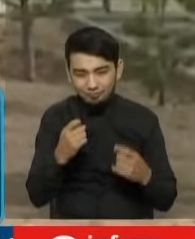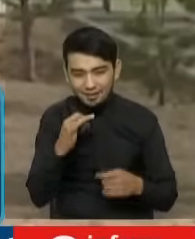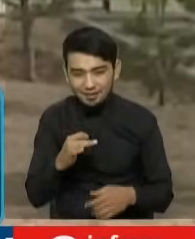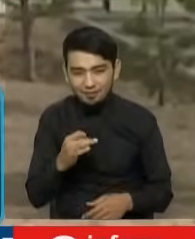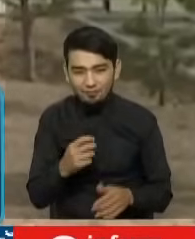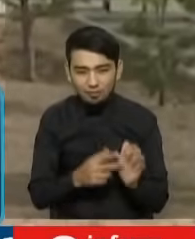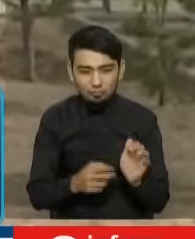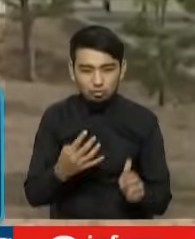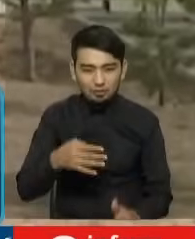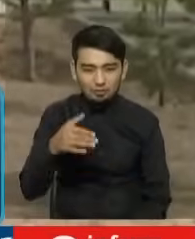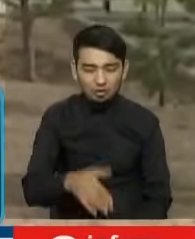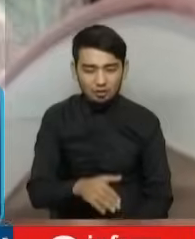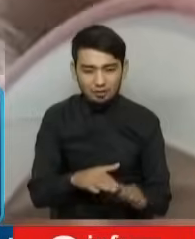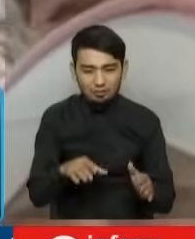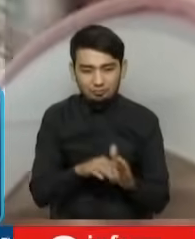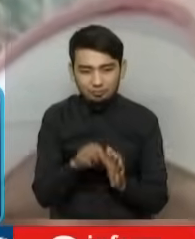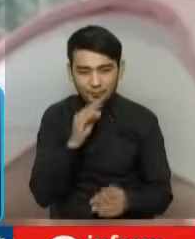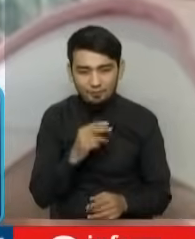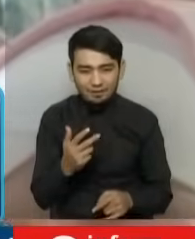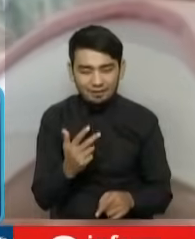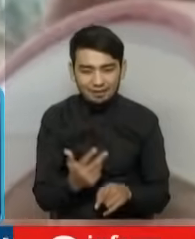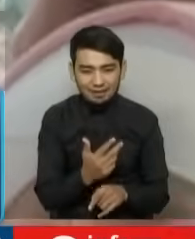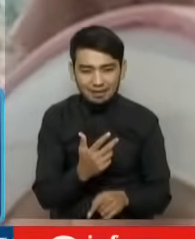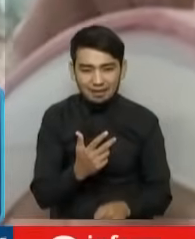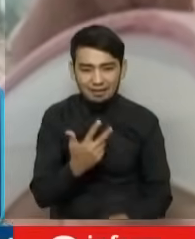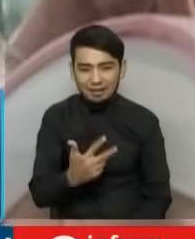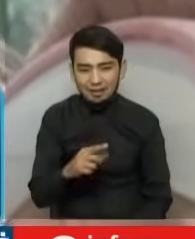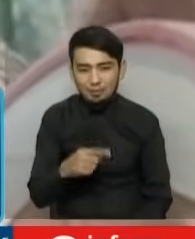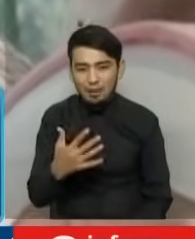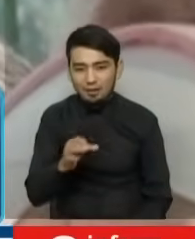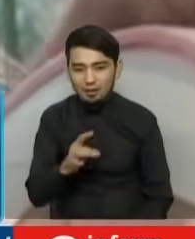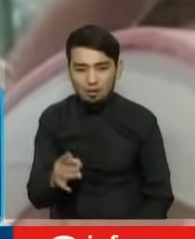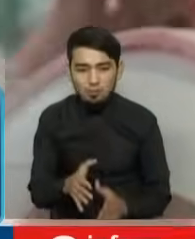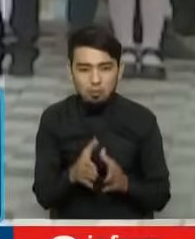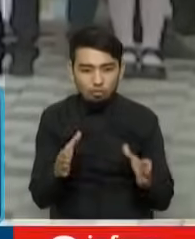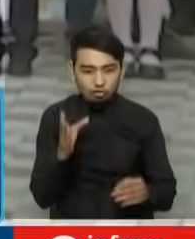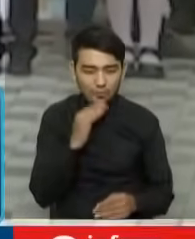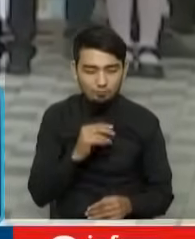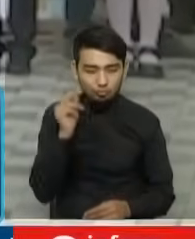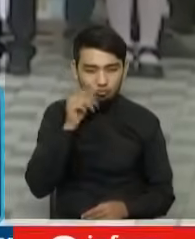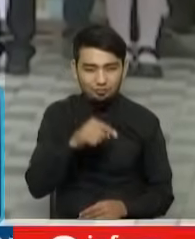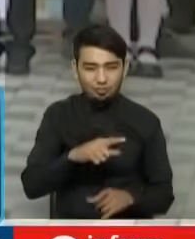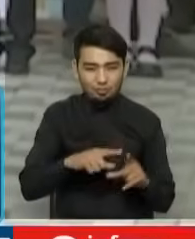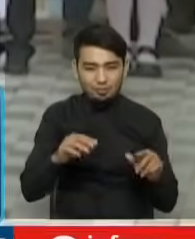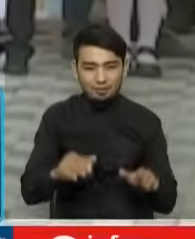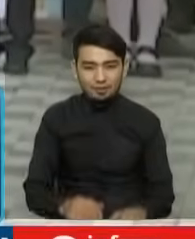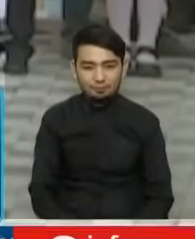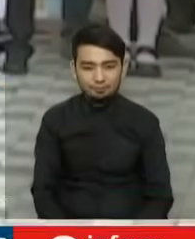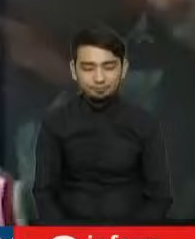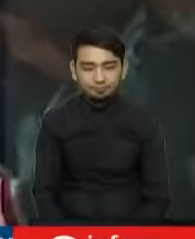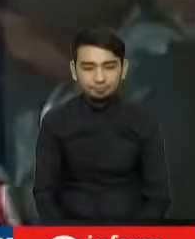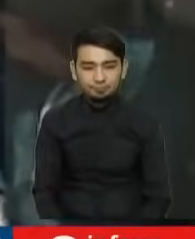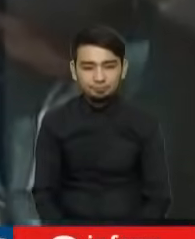840 тысяч учеников. В 3,5 раза больше нужного сегодня, с учетом, что население растет. Людмила Батюшкина, Ирина